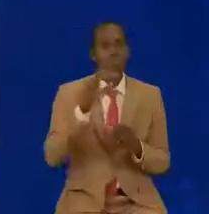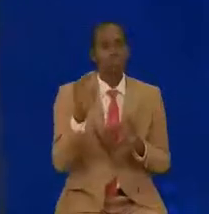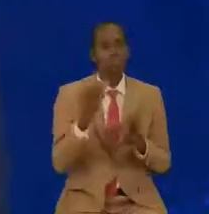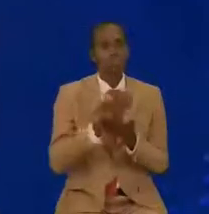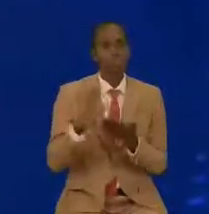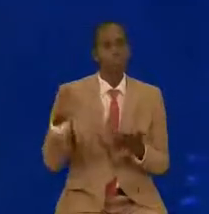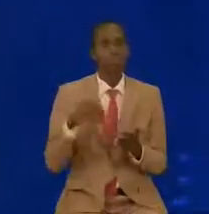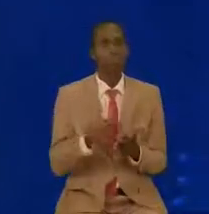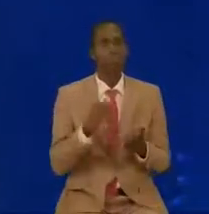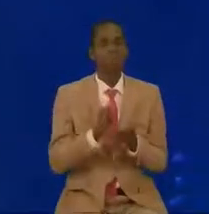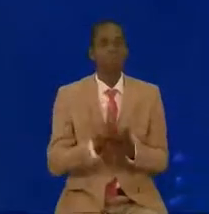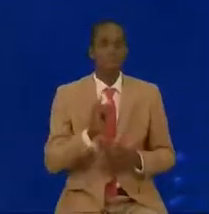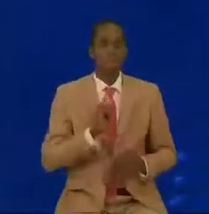concerne,